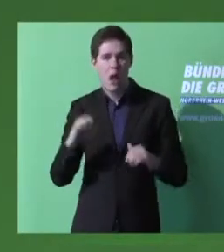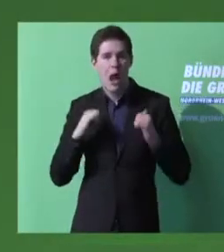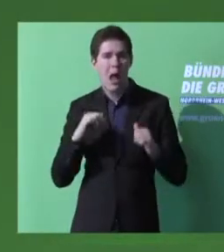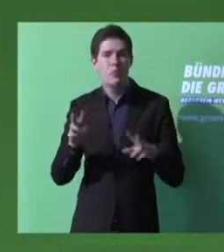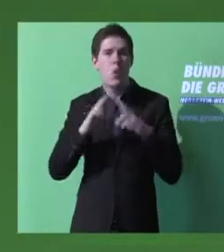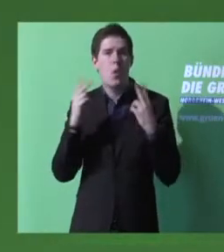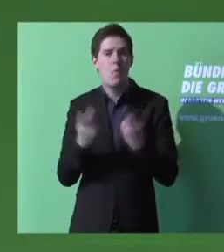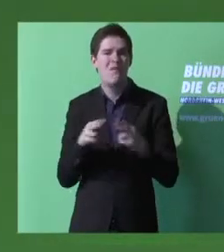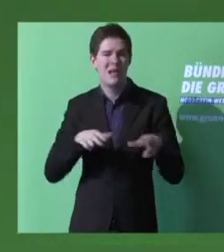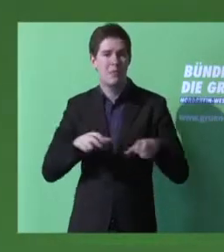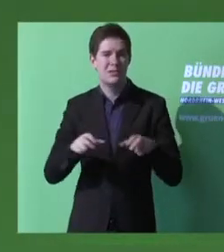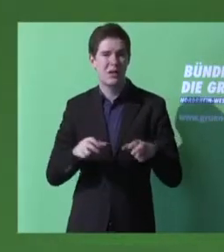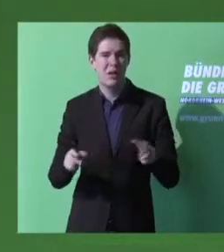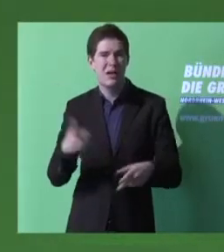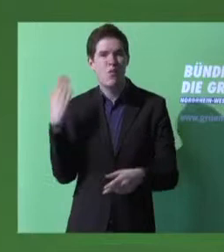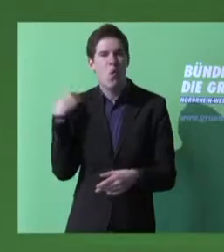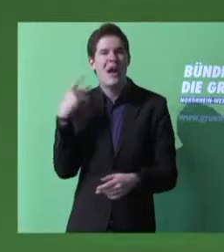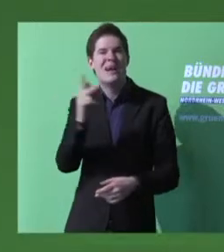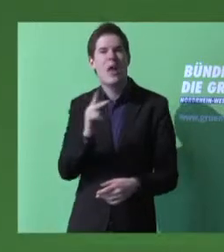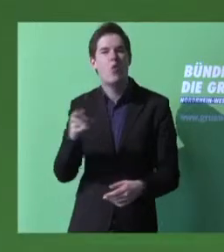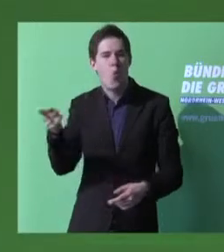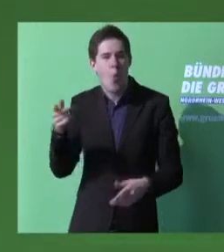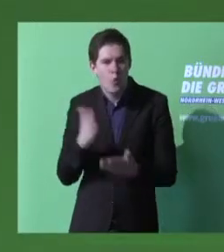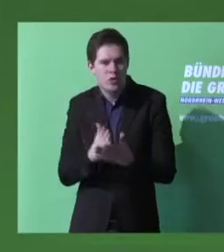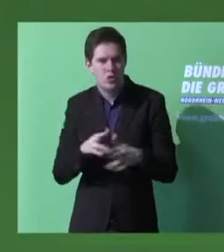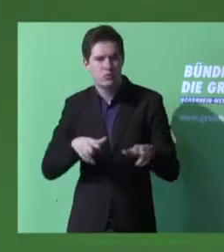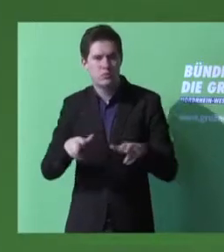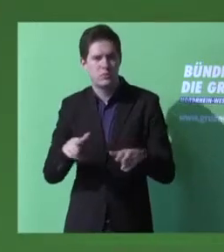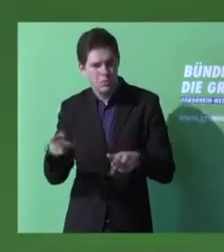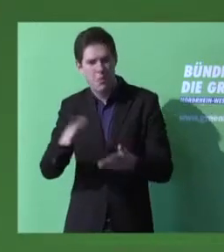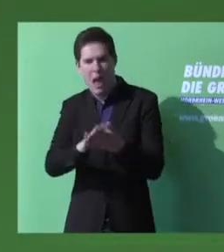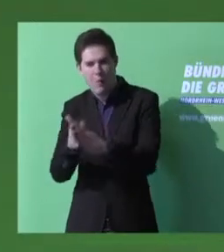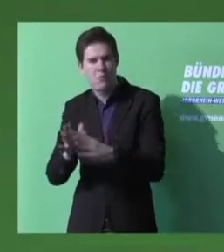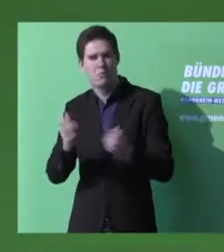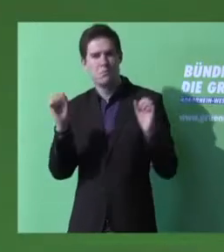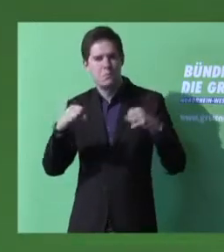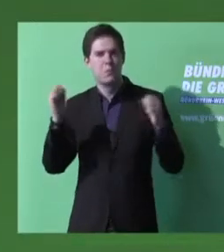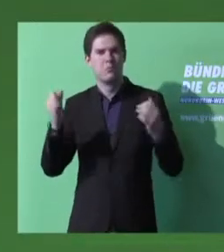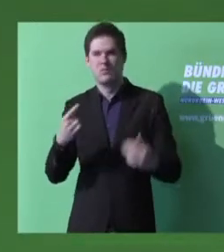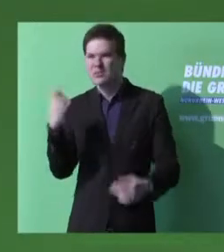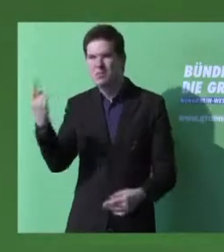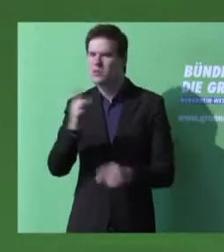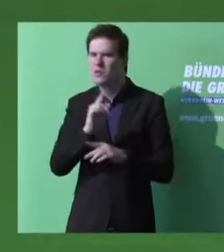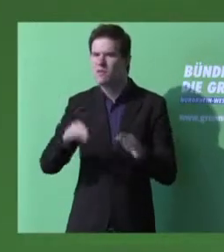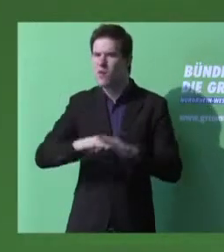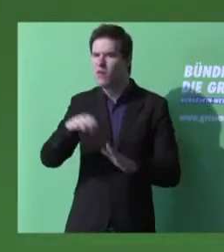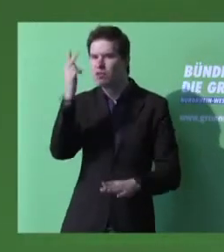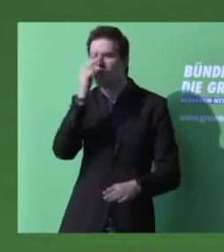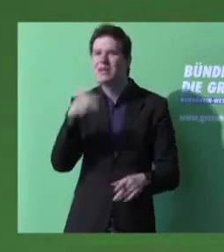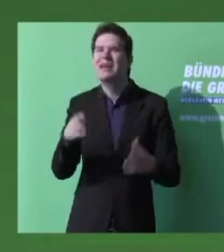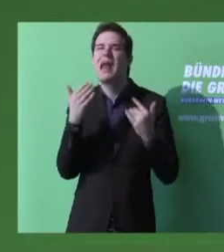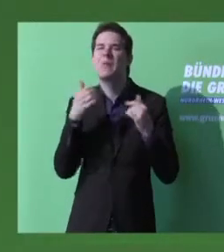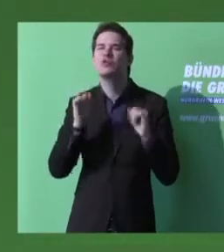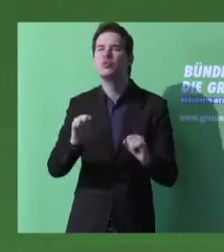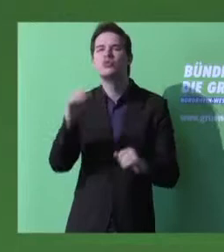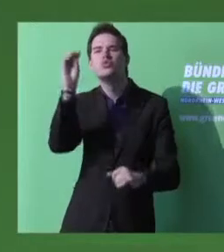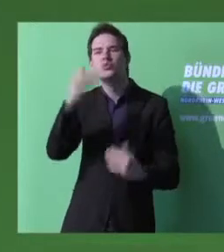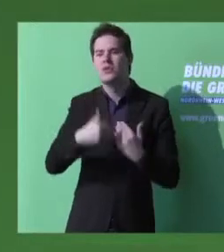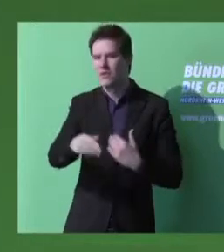selbst Kyoto damals verhandelt und sie hat nichts verstanden, was wir eigentlich tun müssen für den Klimaschutz, für diese Gesellschaft.